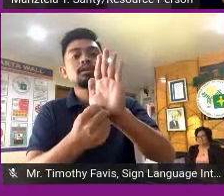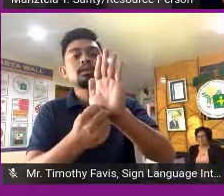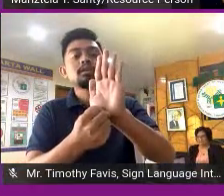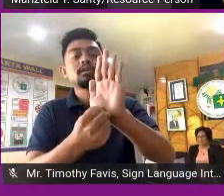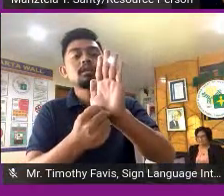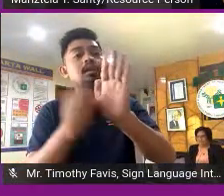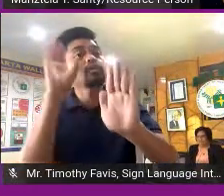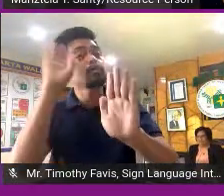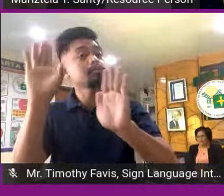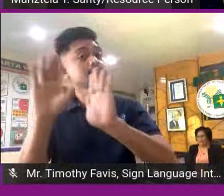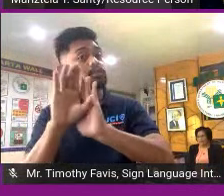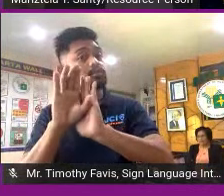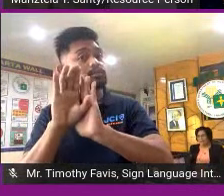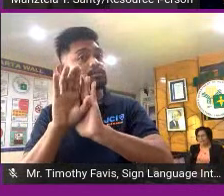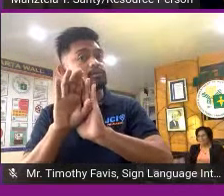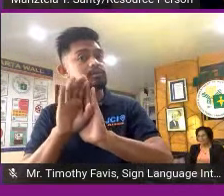side.